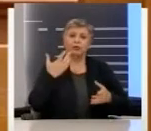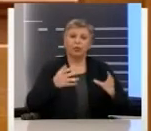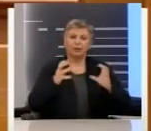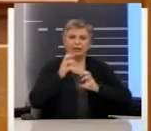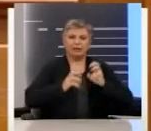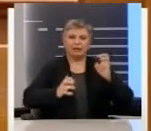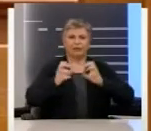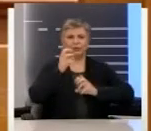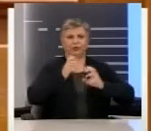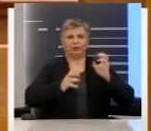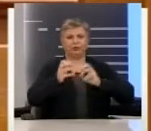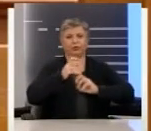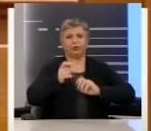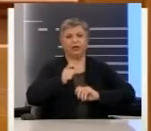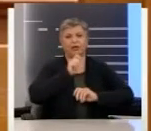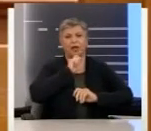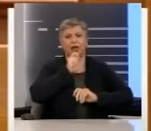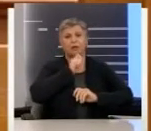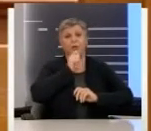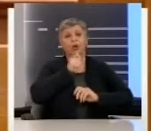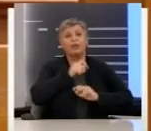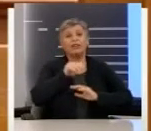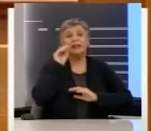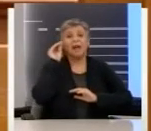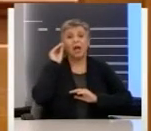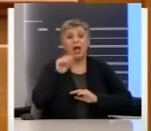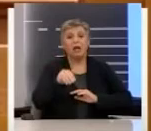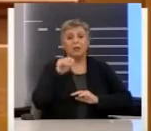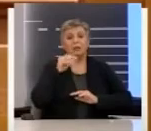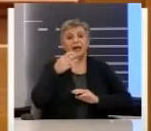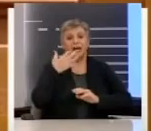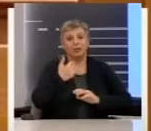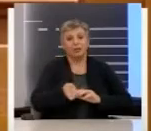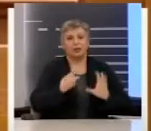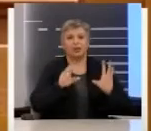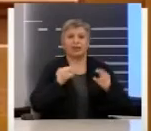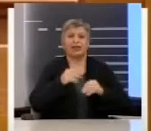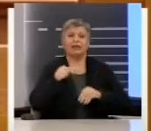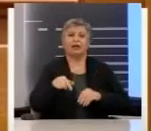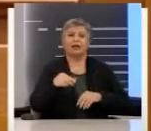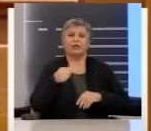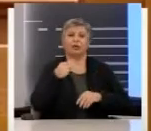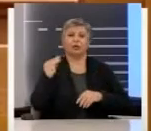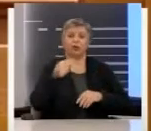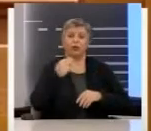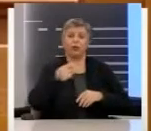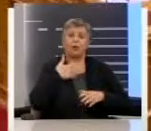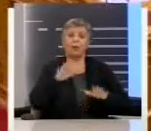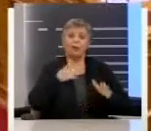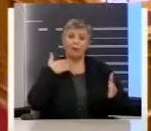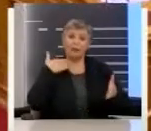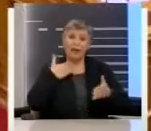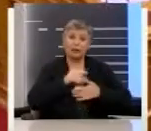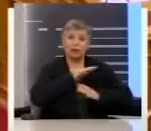της πολιτικής μετάλλευσης του προβλήματος. Ελάτε, αυτών των ανθρώπων. Γρίζα. Ας τελειώνουμε λοιπόν.